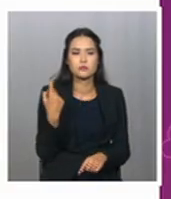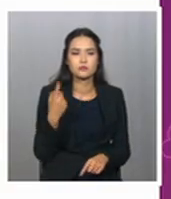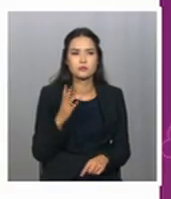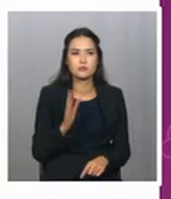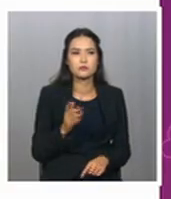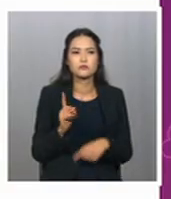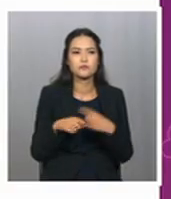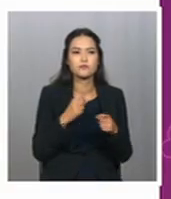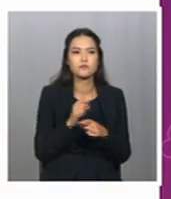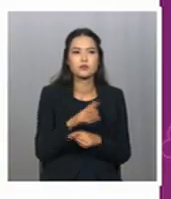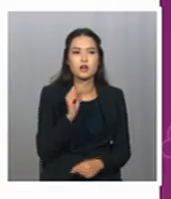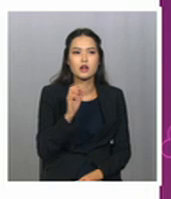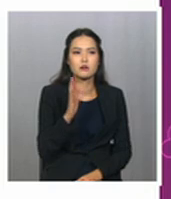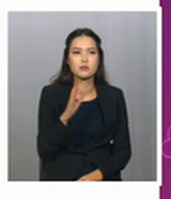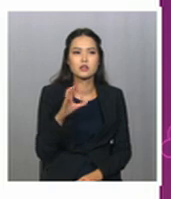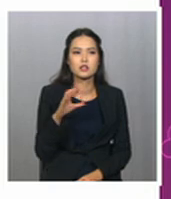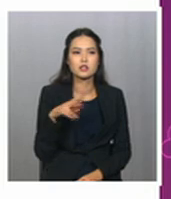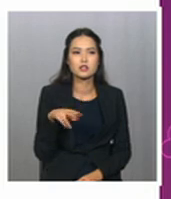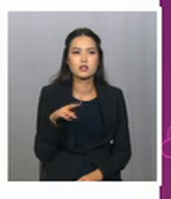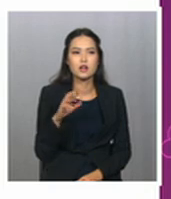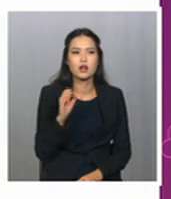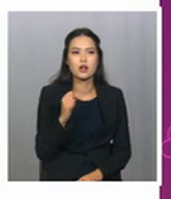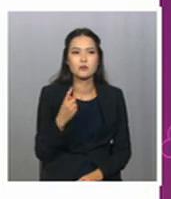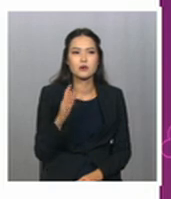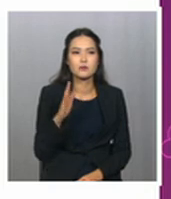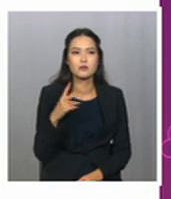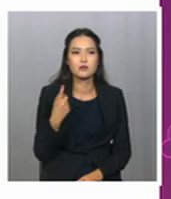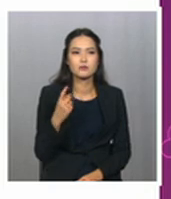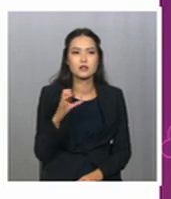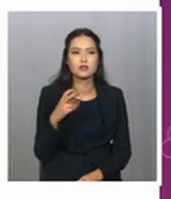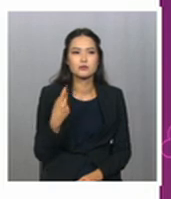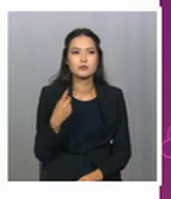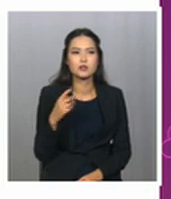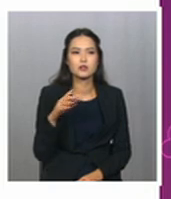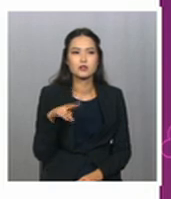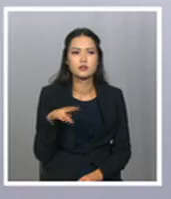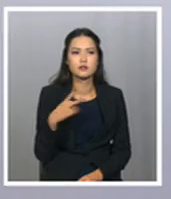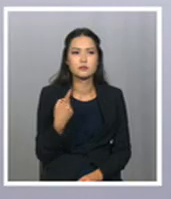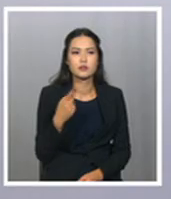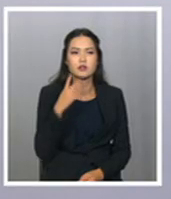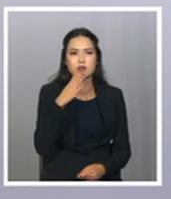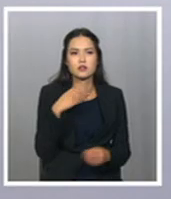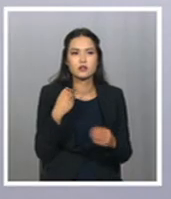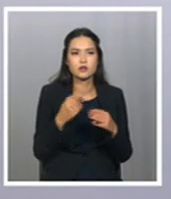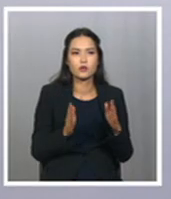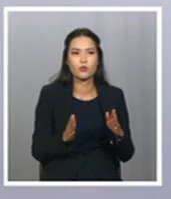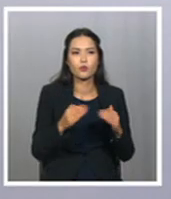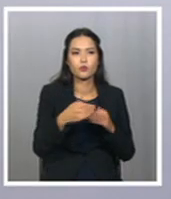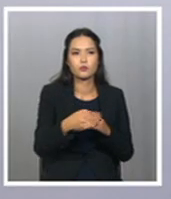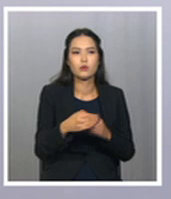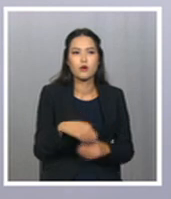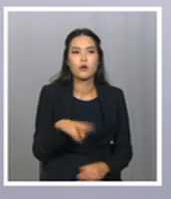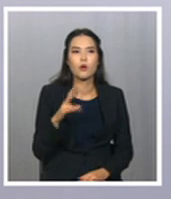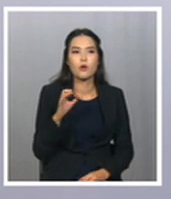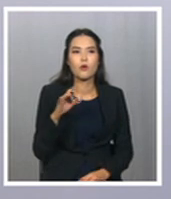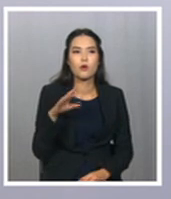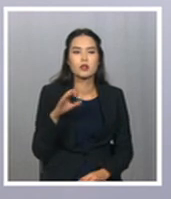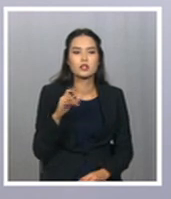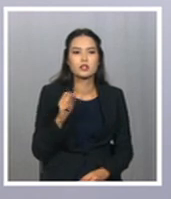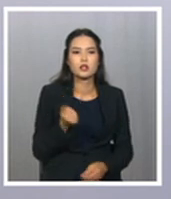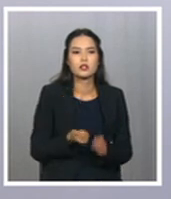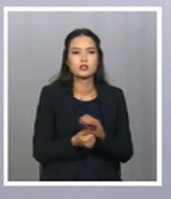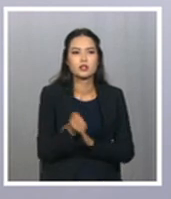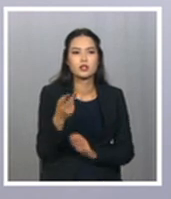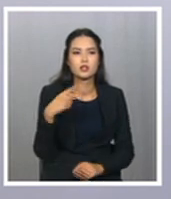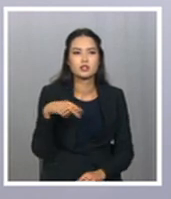А, Б, С, Д, А, Бір, Б, Бір, Ц, Бір, Т, Бір, Бірлік қобында координаттар басы Д төбесінде